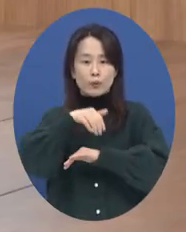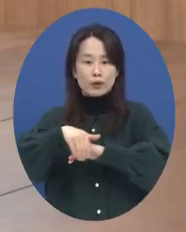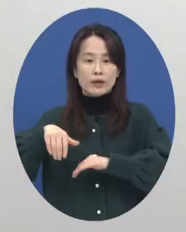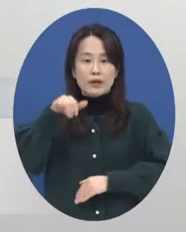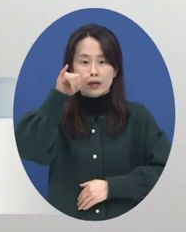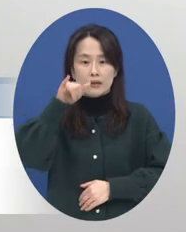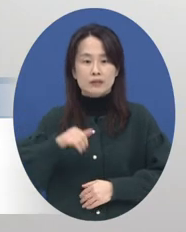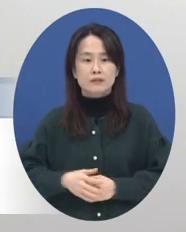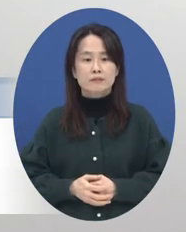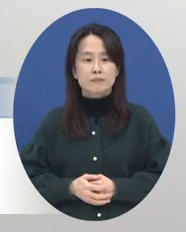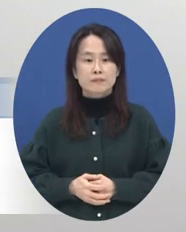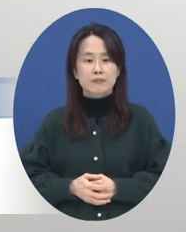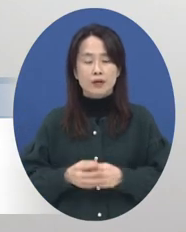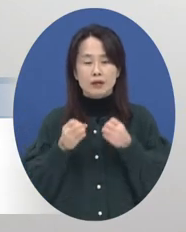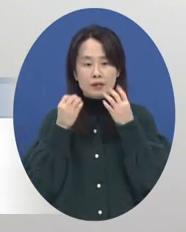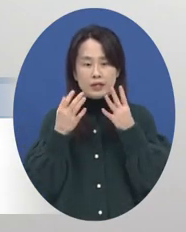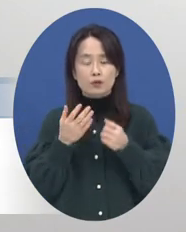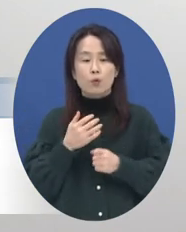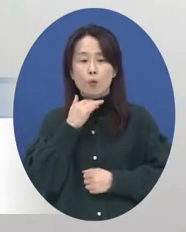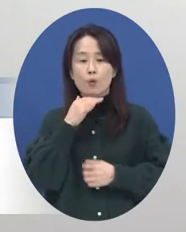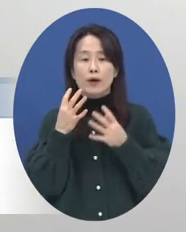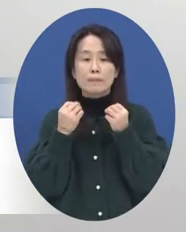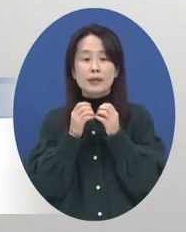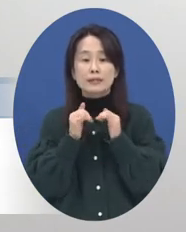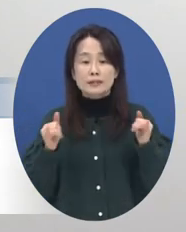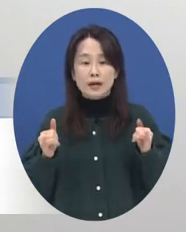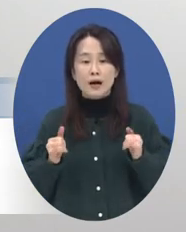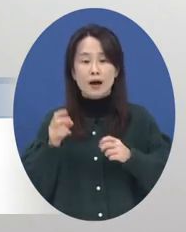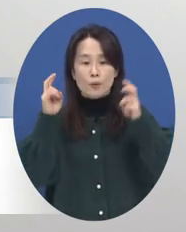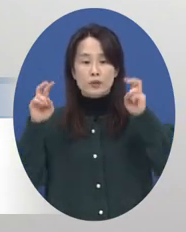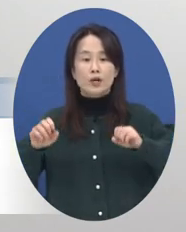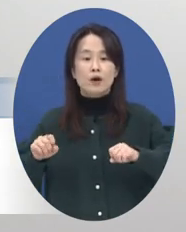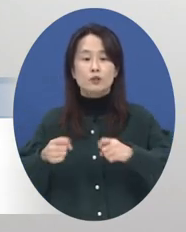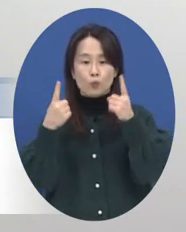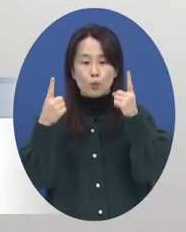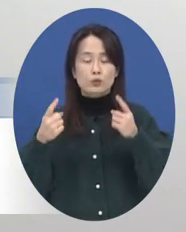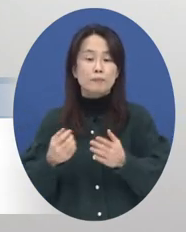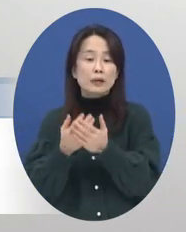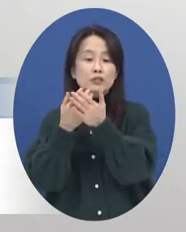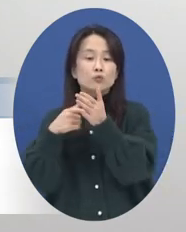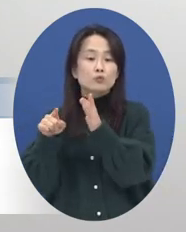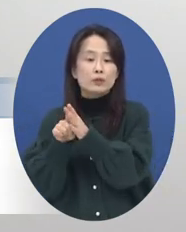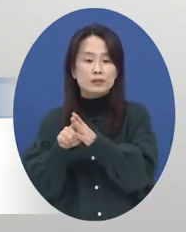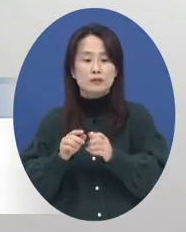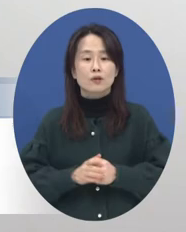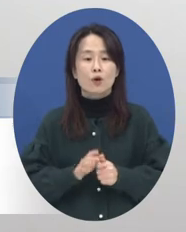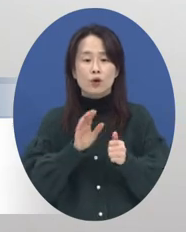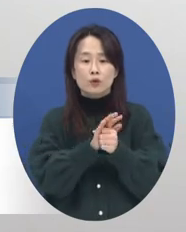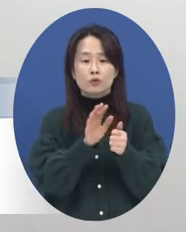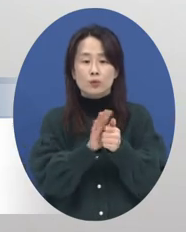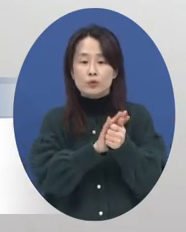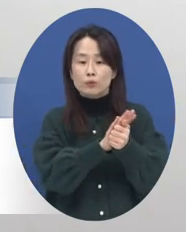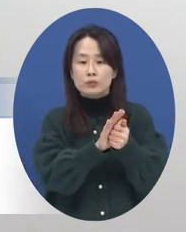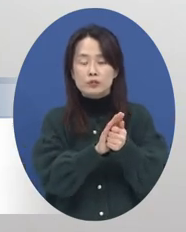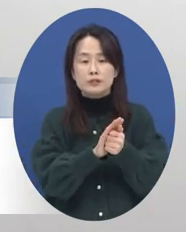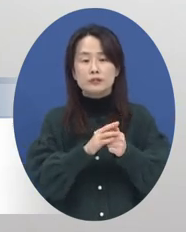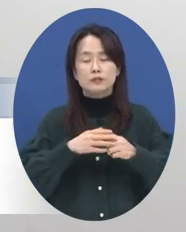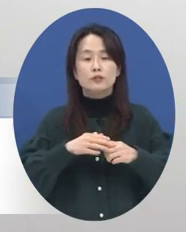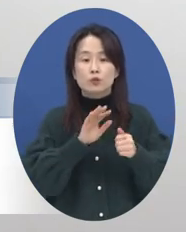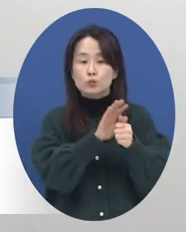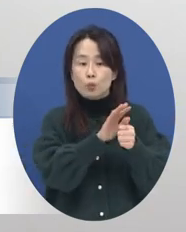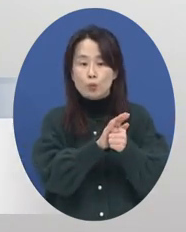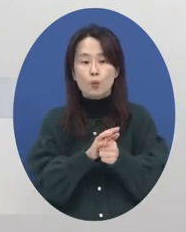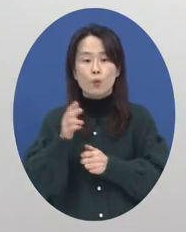방침입니다. 신중년 세대와 기업 모두 상생할 수 있도록 중장년층의 고용 서비스 사각지대 해소에 기여하고 본 사업을